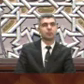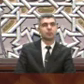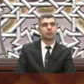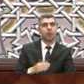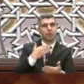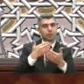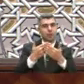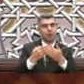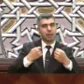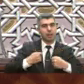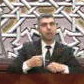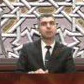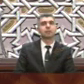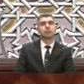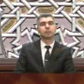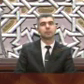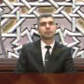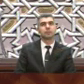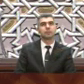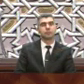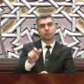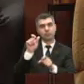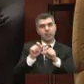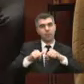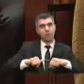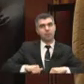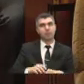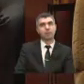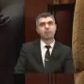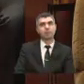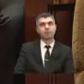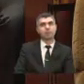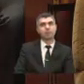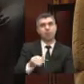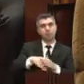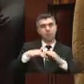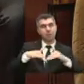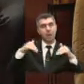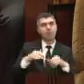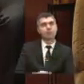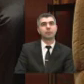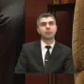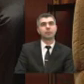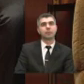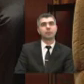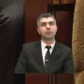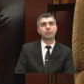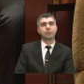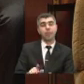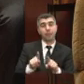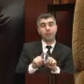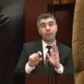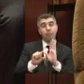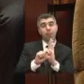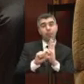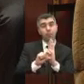شكرا سيد الرئيس، السيدين الوزيرين، السيدات والسادة النواب المحترمين. احنا تقدمنا بهذا الموضوع في اطار